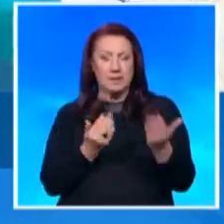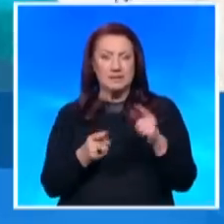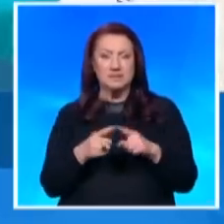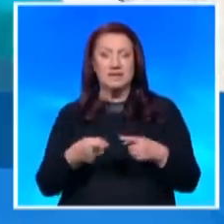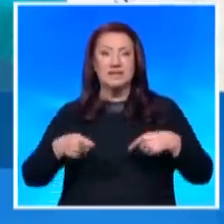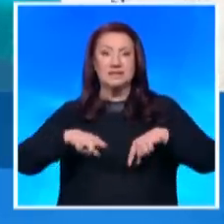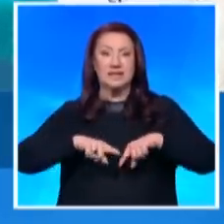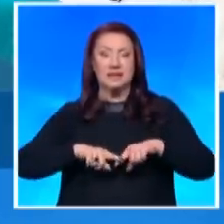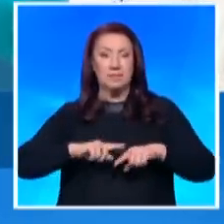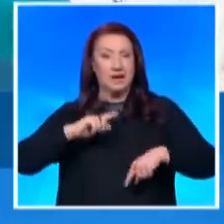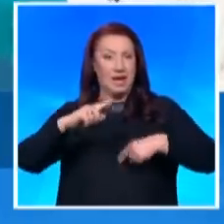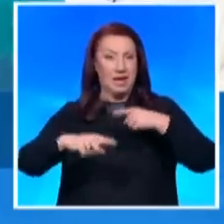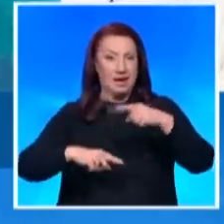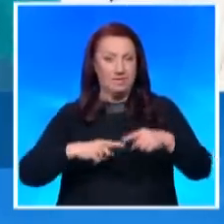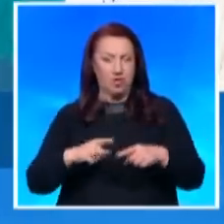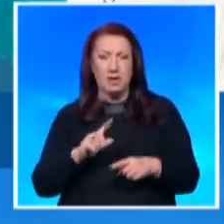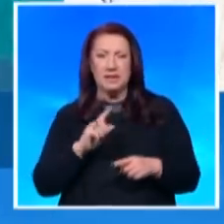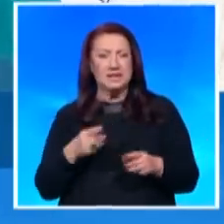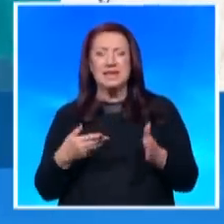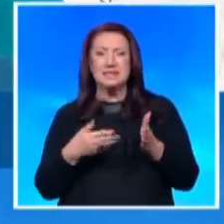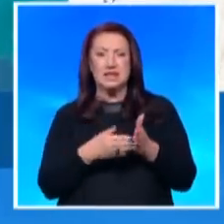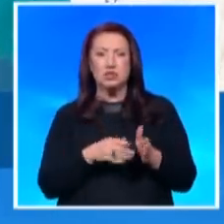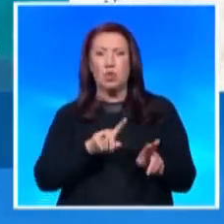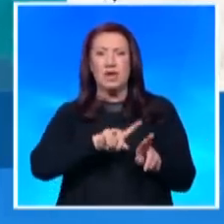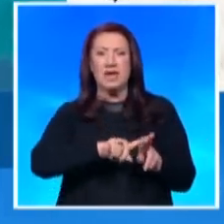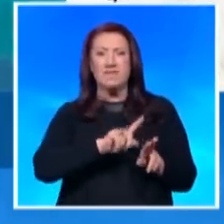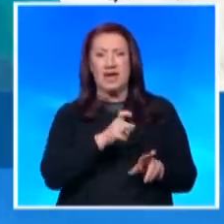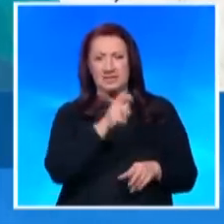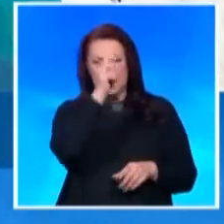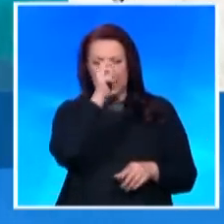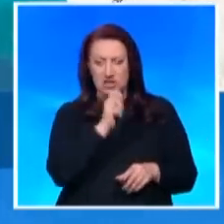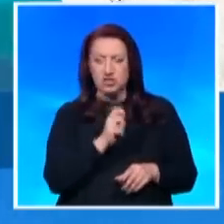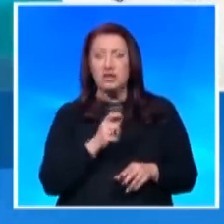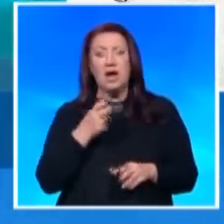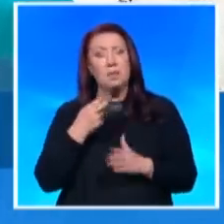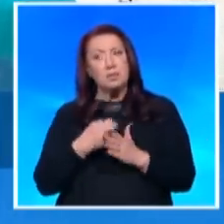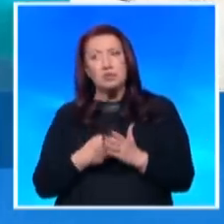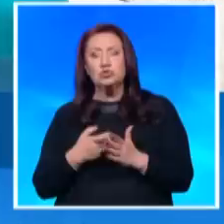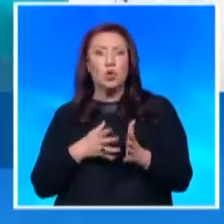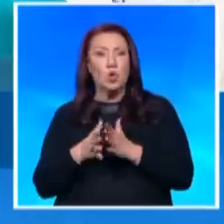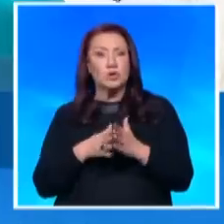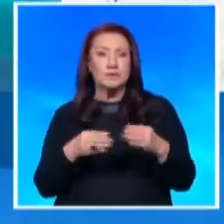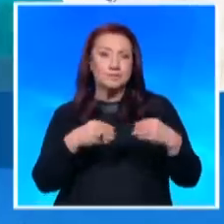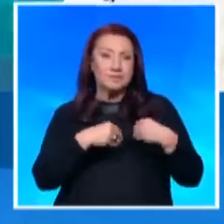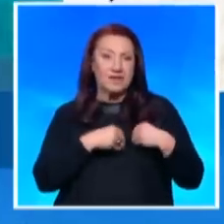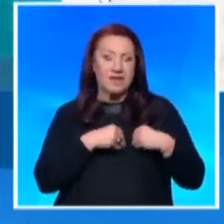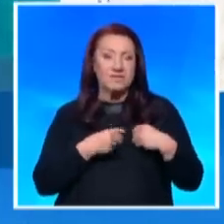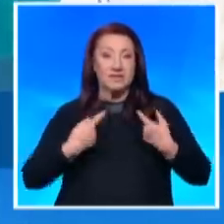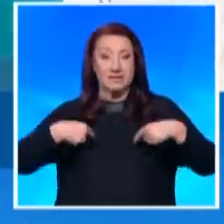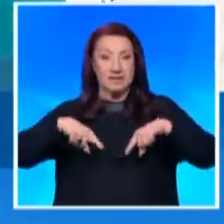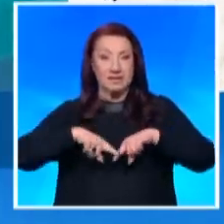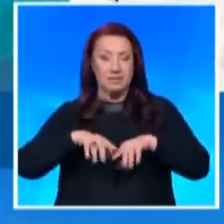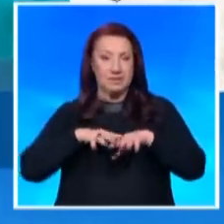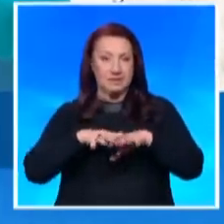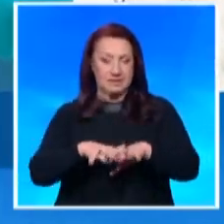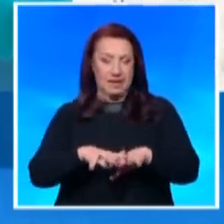Гешев, а такава, която да върне доверието на хората в съдебната система. Премиерът Гълъб Донев посочи и напомни, че министрите